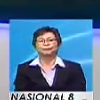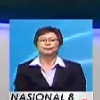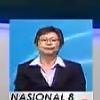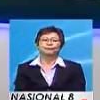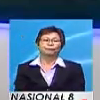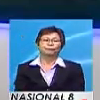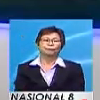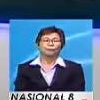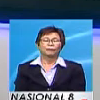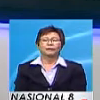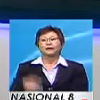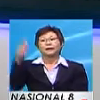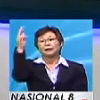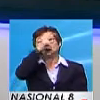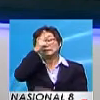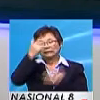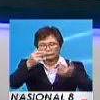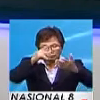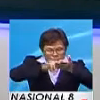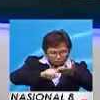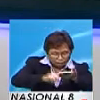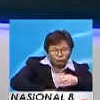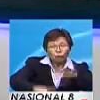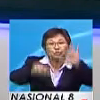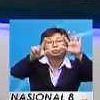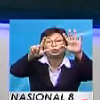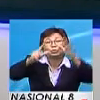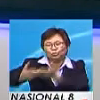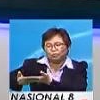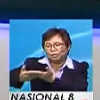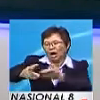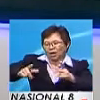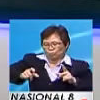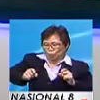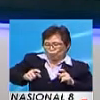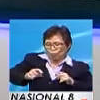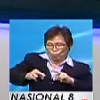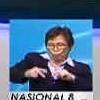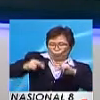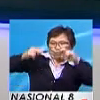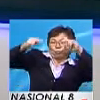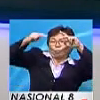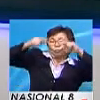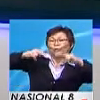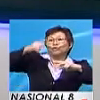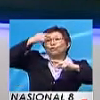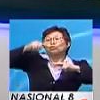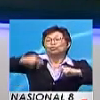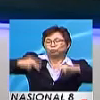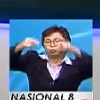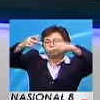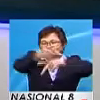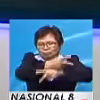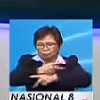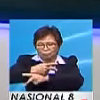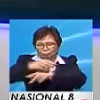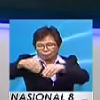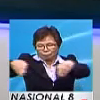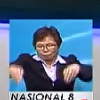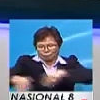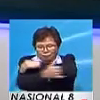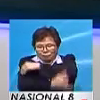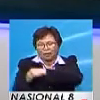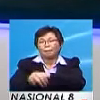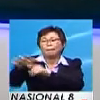777 kerajaan sedang meneliti tujuh cadangan daripada pihak swasta bagi meningkatkan kawalan keselamatan sempadan negara